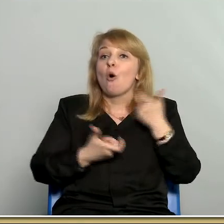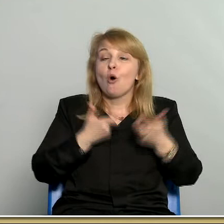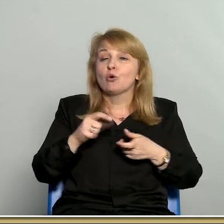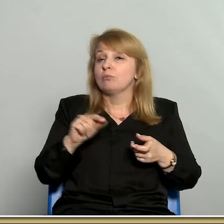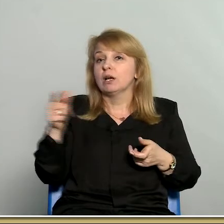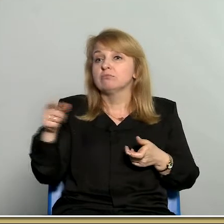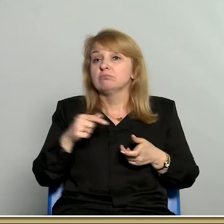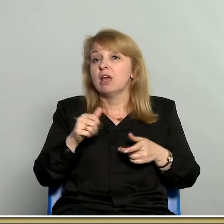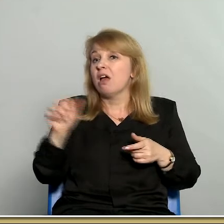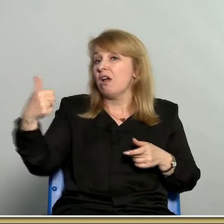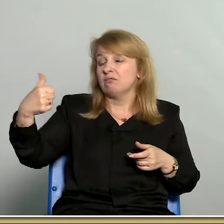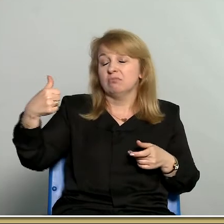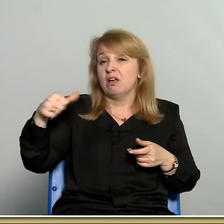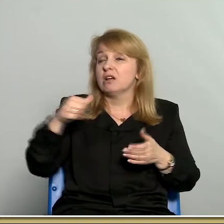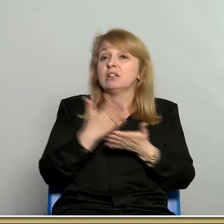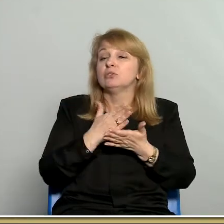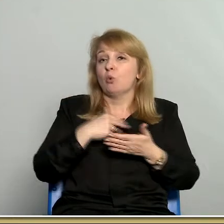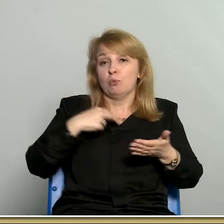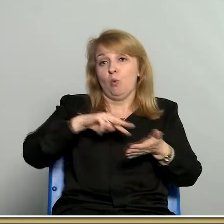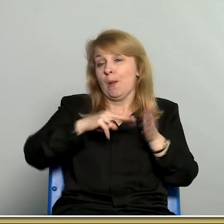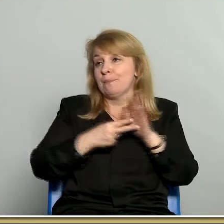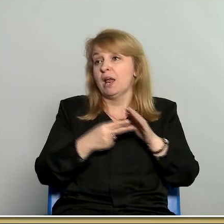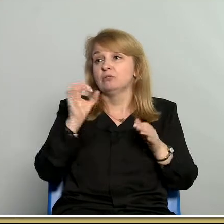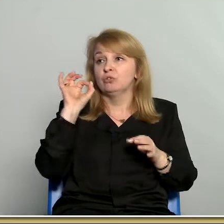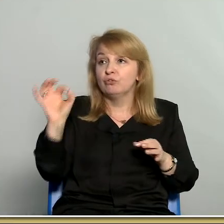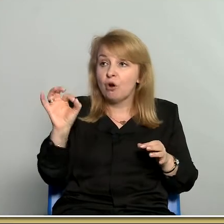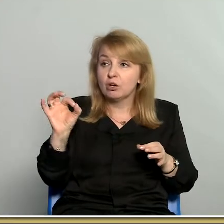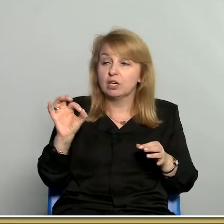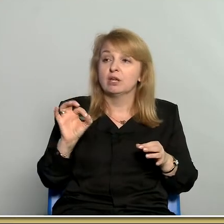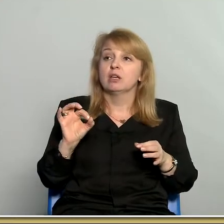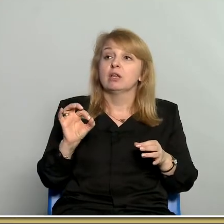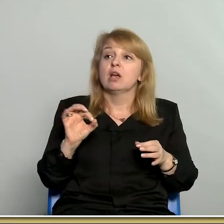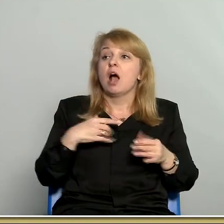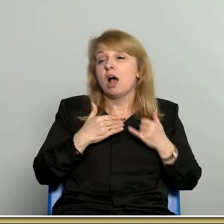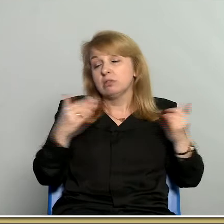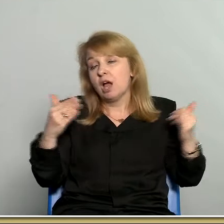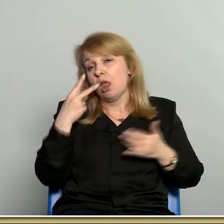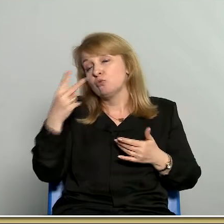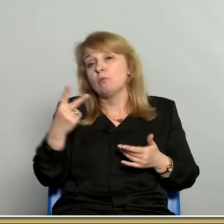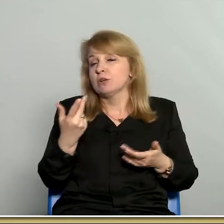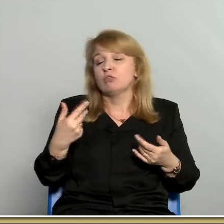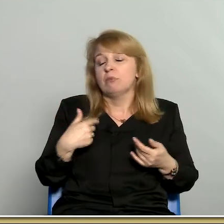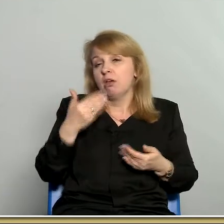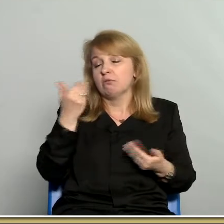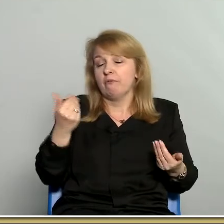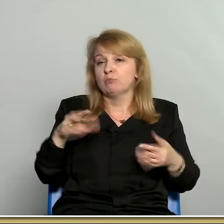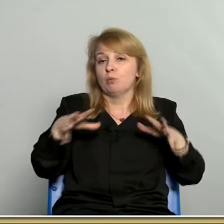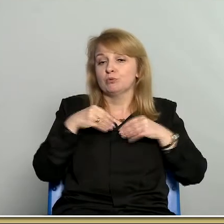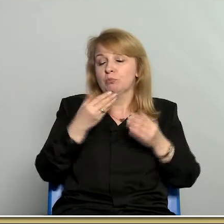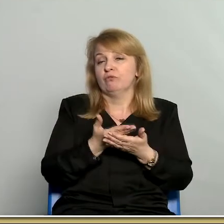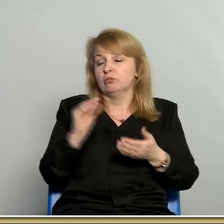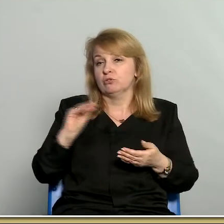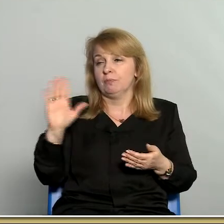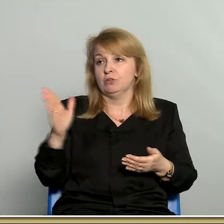sugerować, czy to jest jedyny nabór, który planujemy w tym okresie programowania, czy jeszcze będą jakieś inne nabory. 28